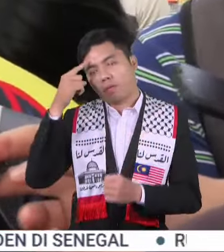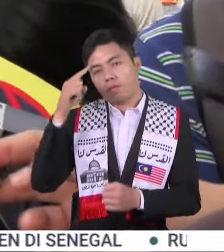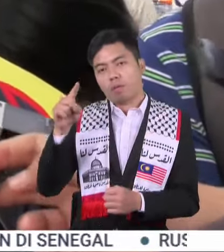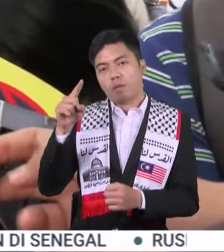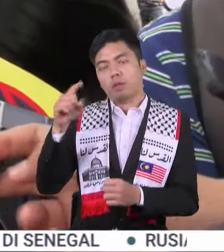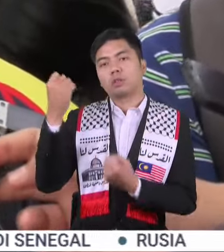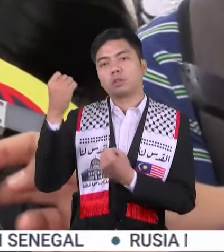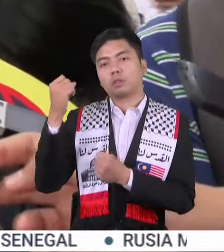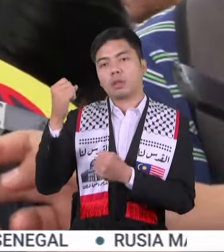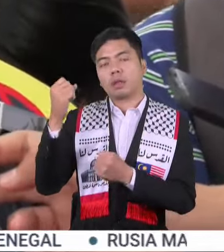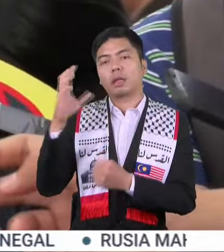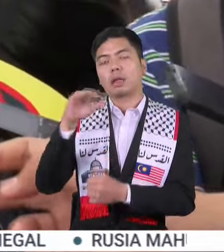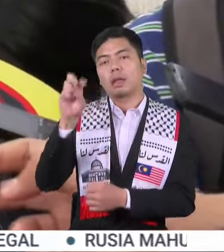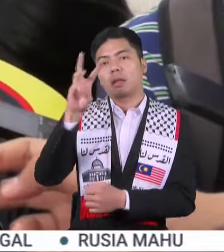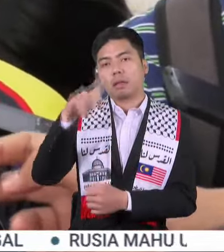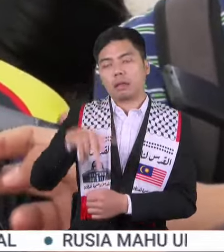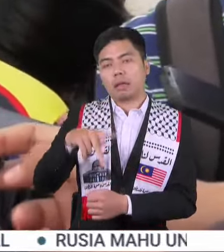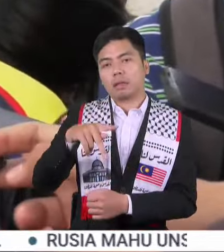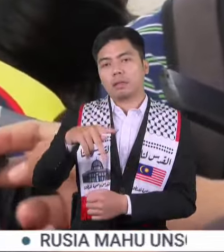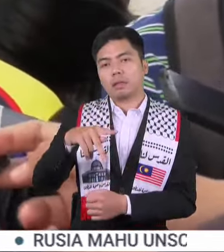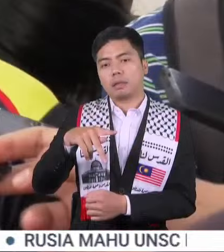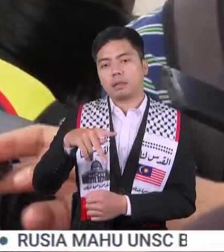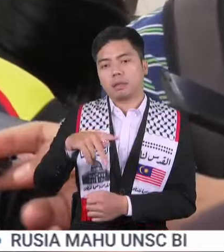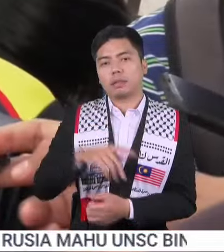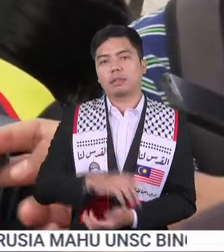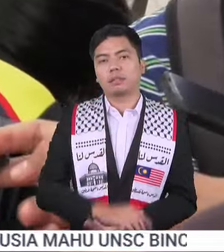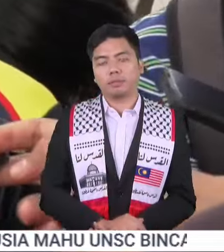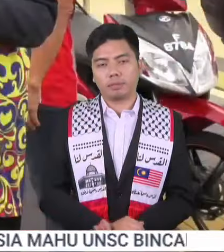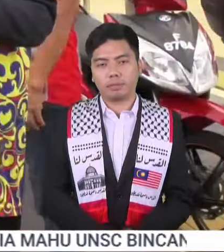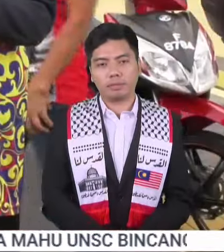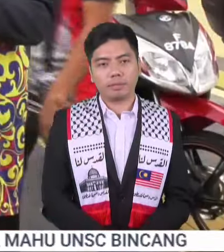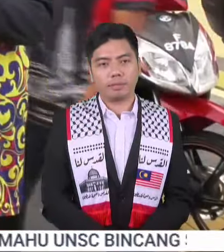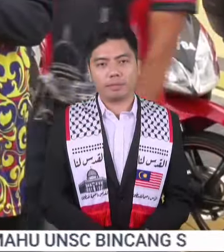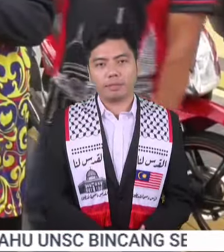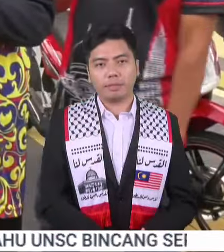wilayah persekutuan serta melahirkan rakyat Malaysia yang berdaya saing dan maju.